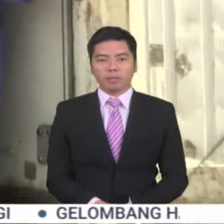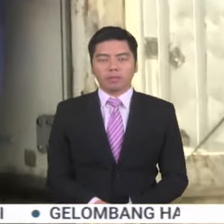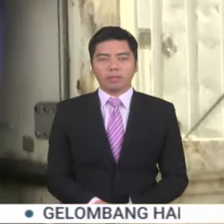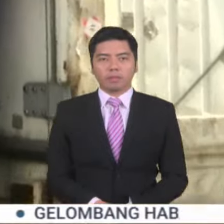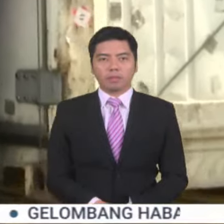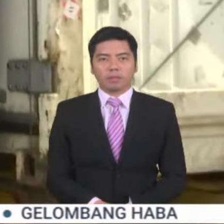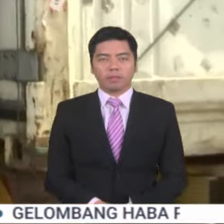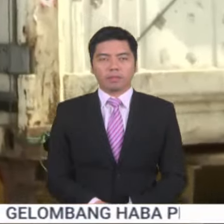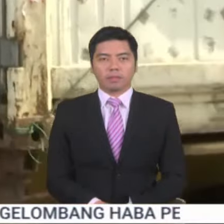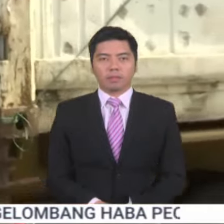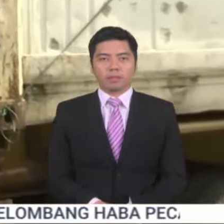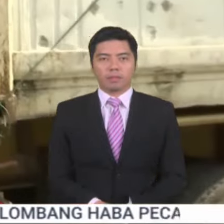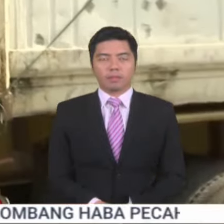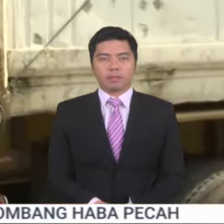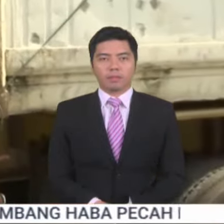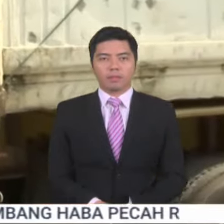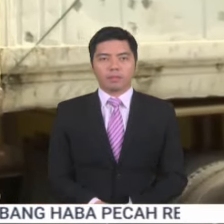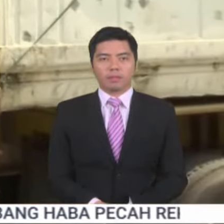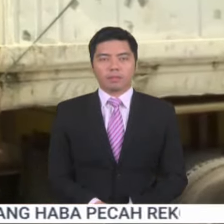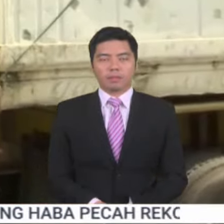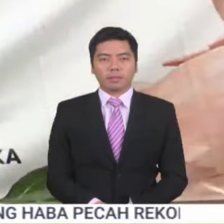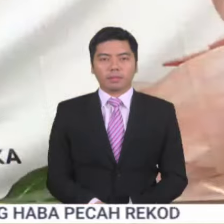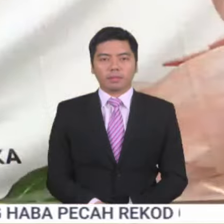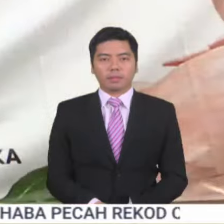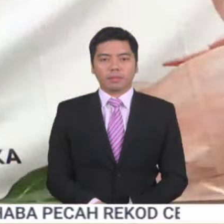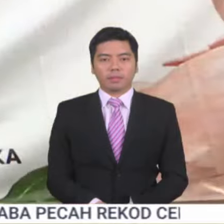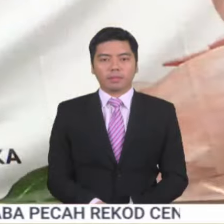Nurul Ashikin Abdul Halim, RTM.